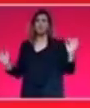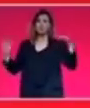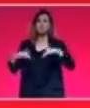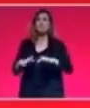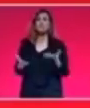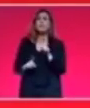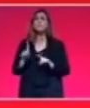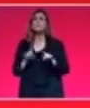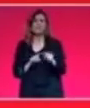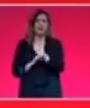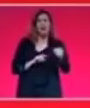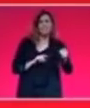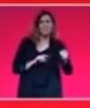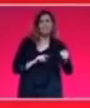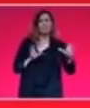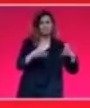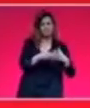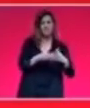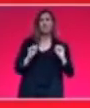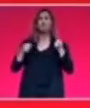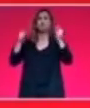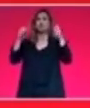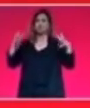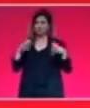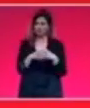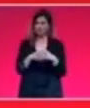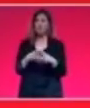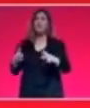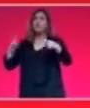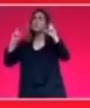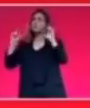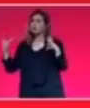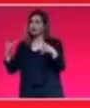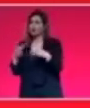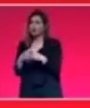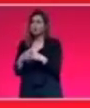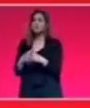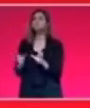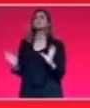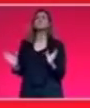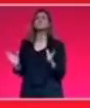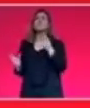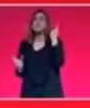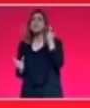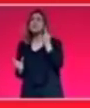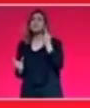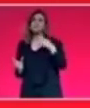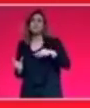αριστεροί, σοσιαλιστές, προοδευτικοί δημοκράτες, δυνάμεις της οικολογίας και της